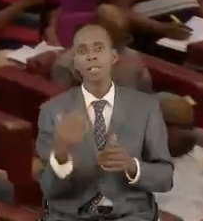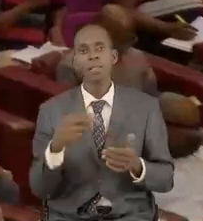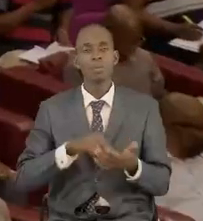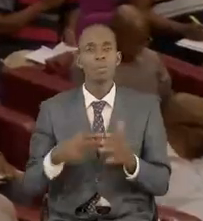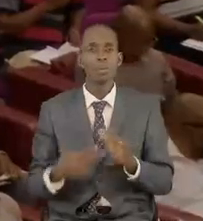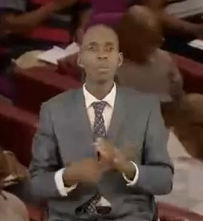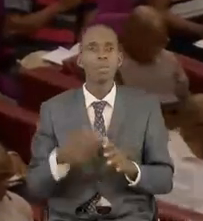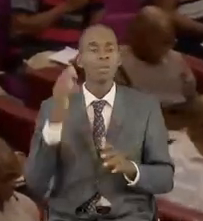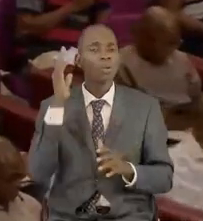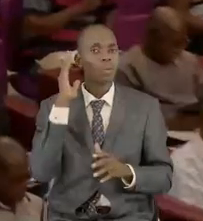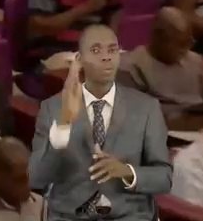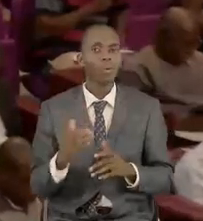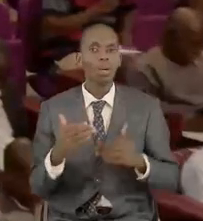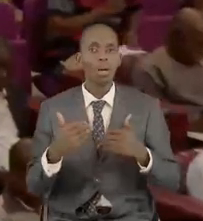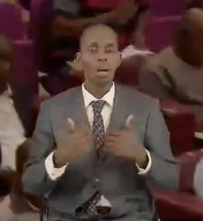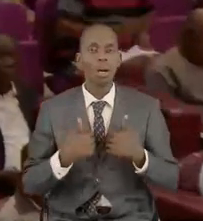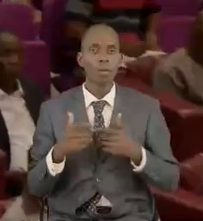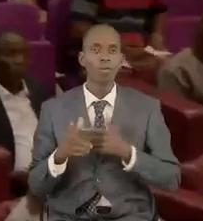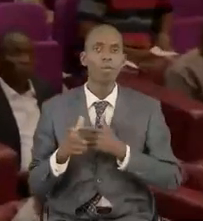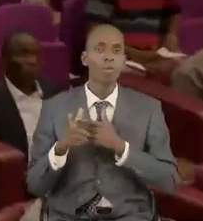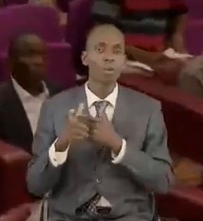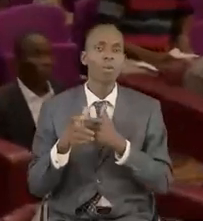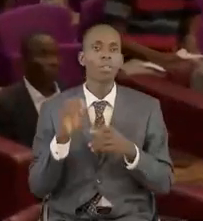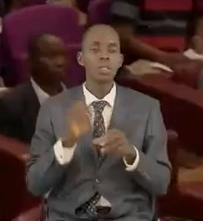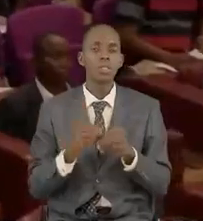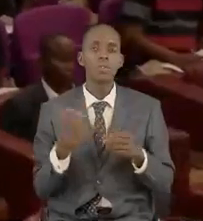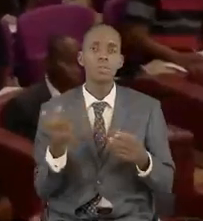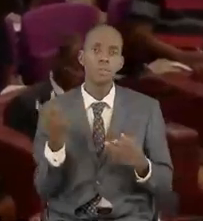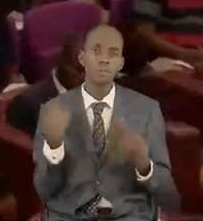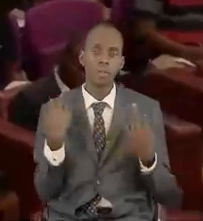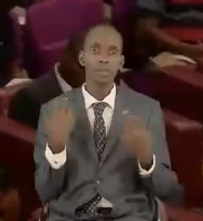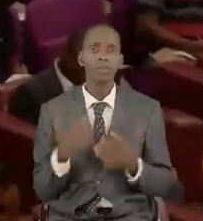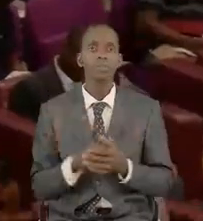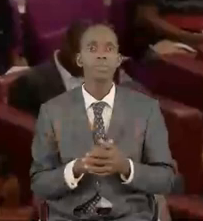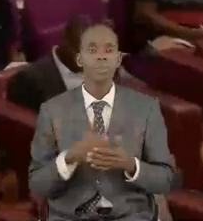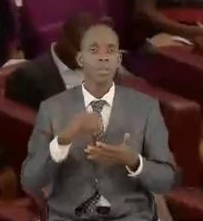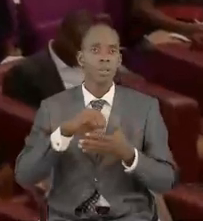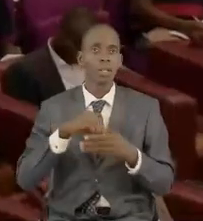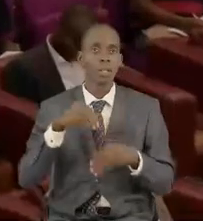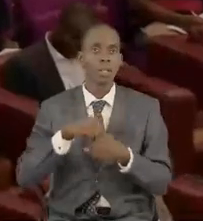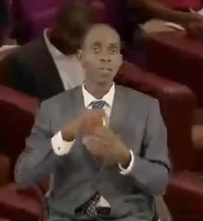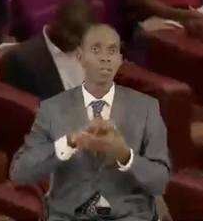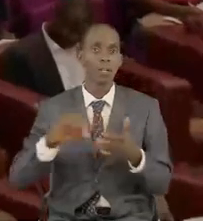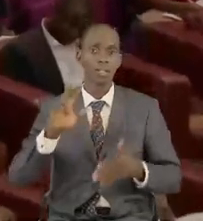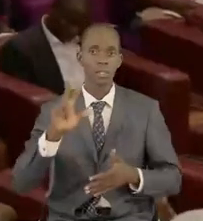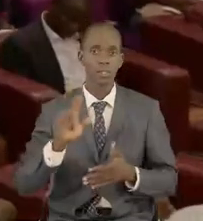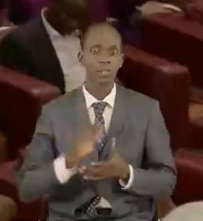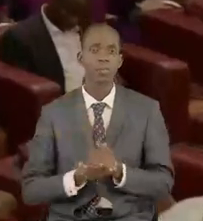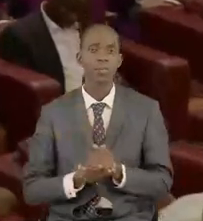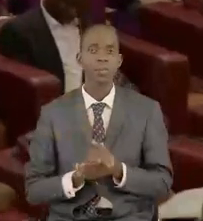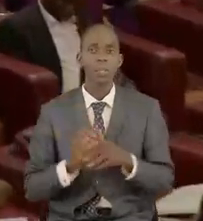courir ou avoir couru en vain le verset 3